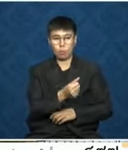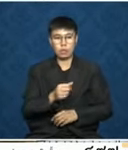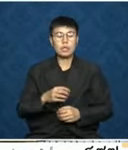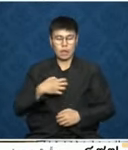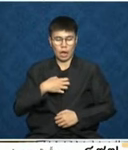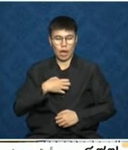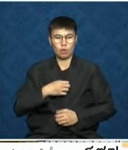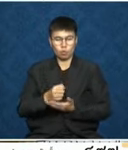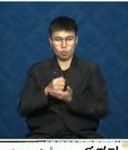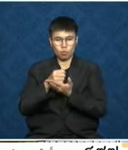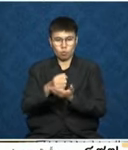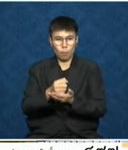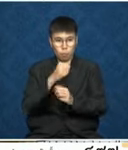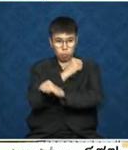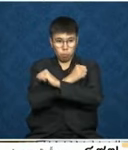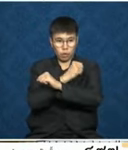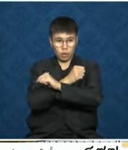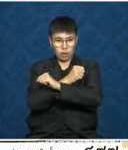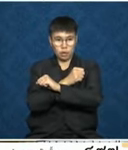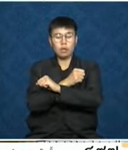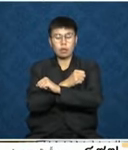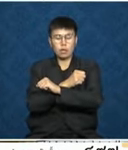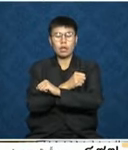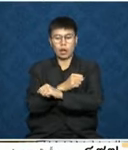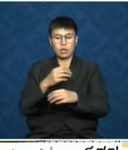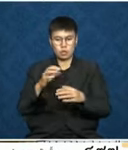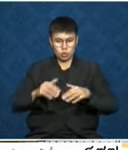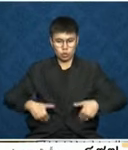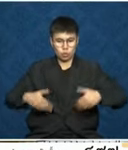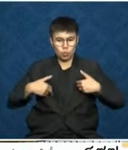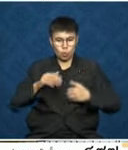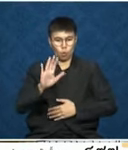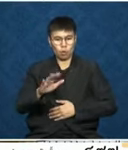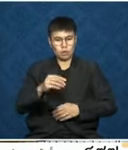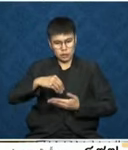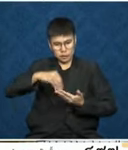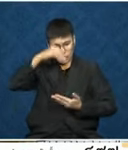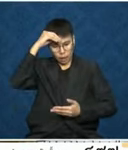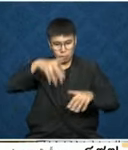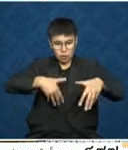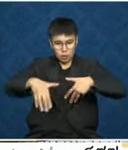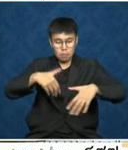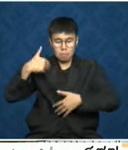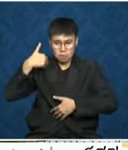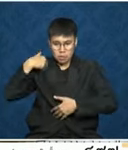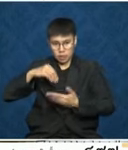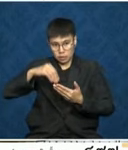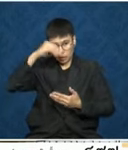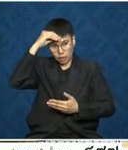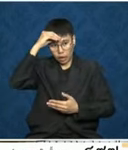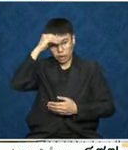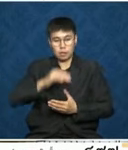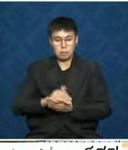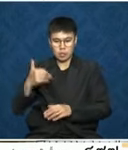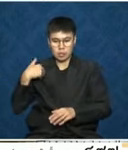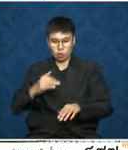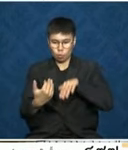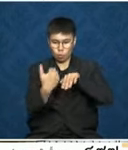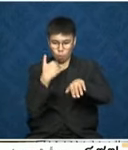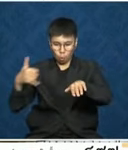ความเสียหายและชีวิตของประชาชนยิ่งตอนเช้าและตอนเย็นเนี่ยมีนักศึกษาที่ข้ามถนนไปมาเป็นจำนวน